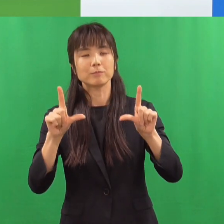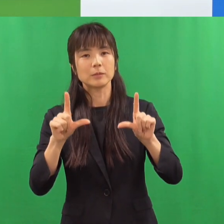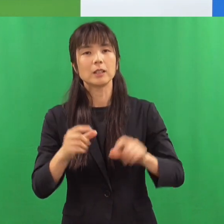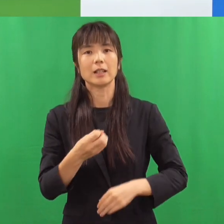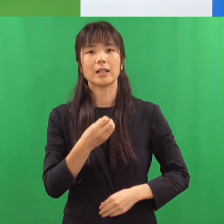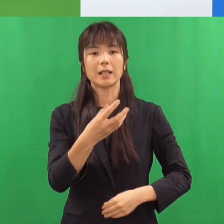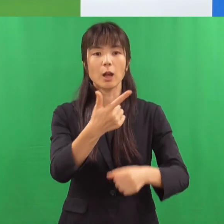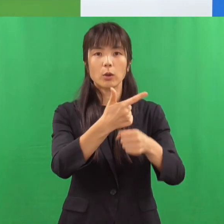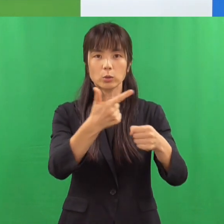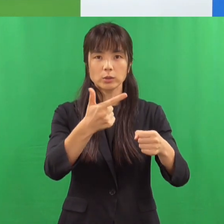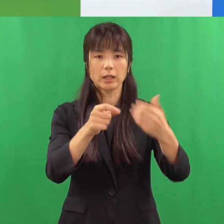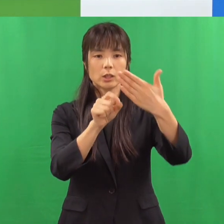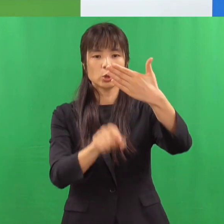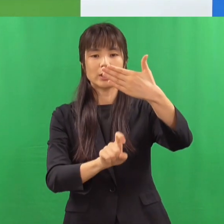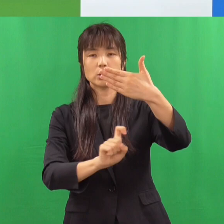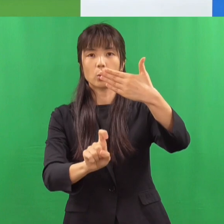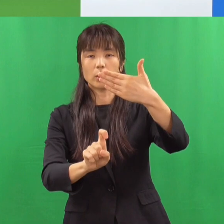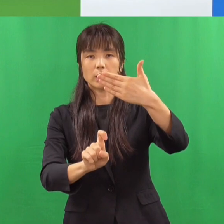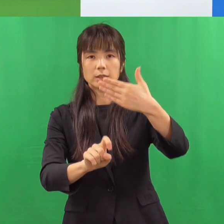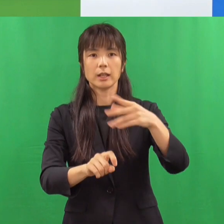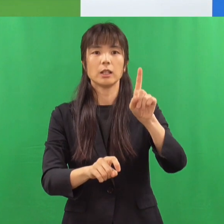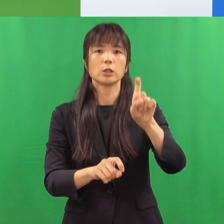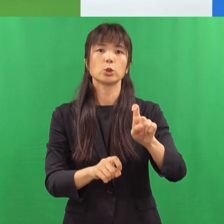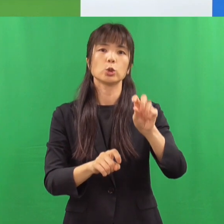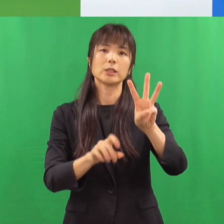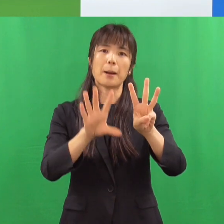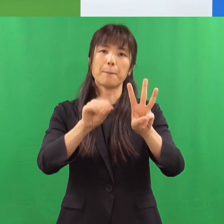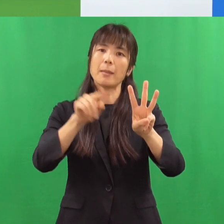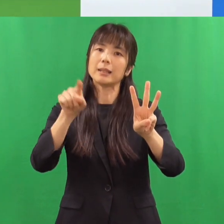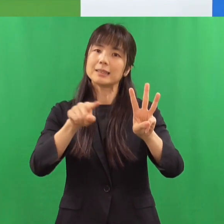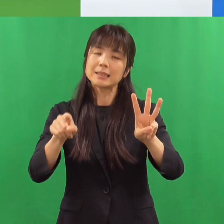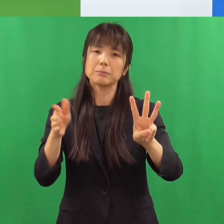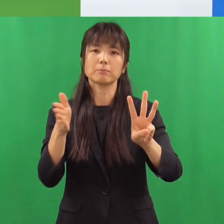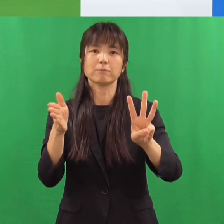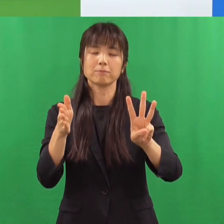令和6年9月10日時点で約13万人。